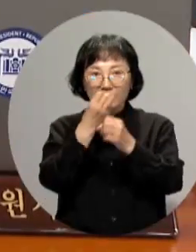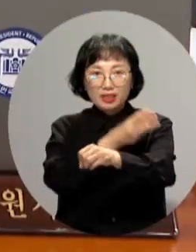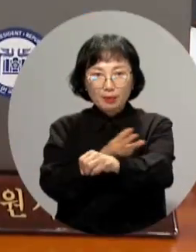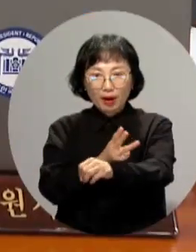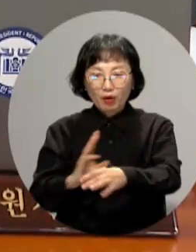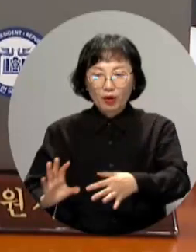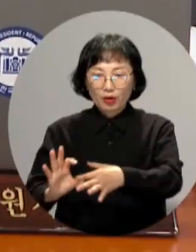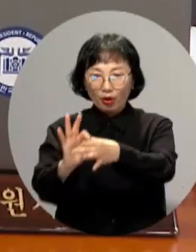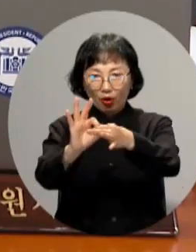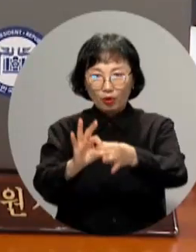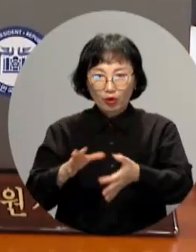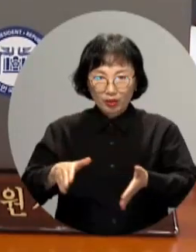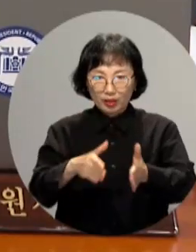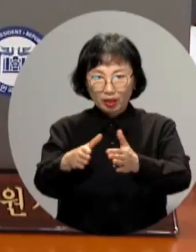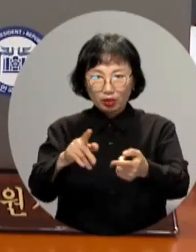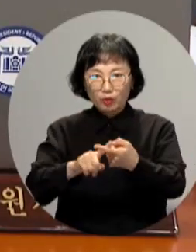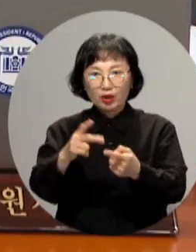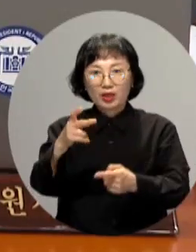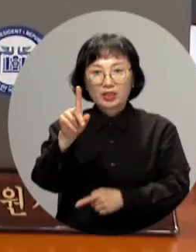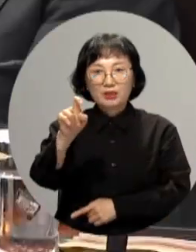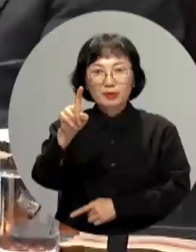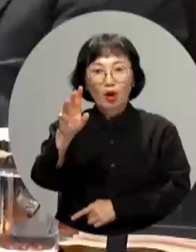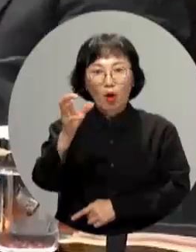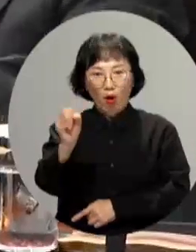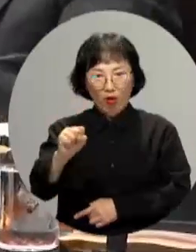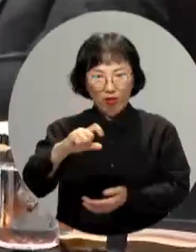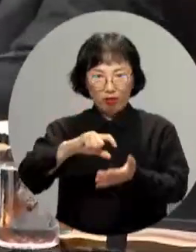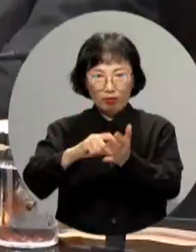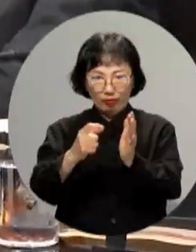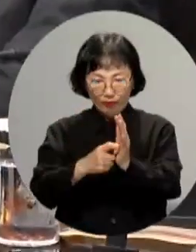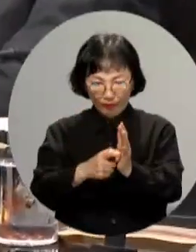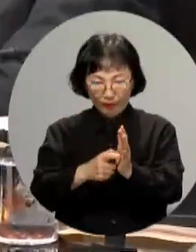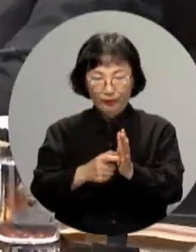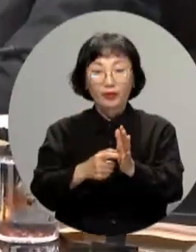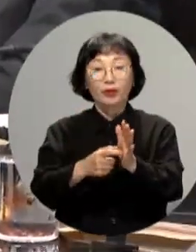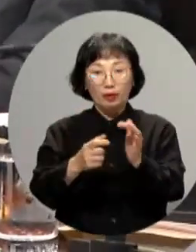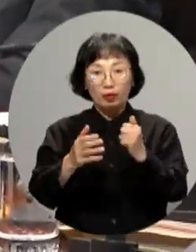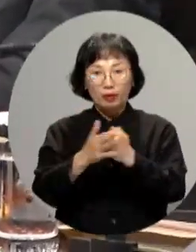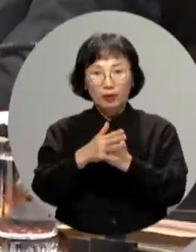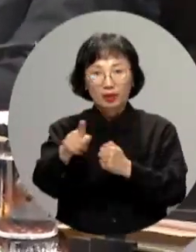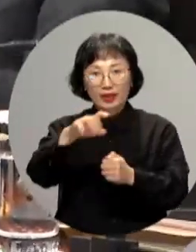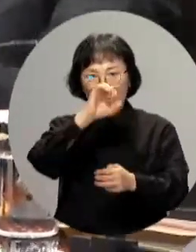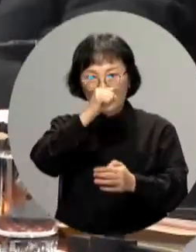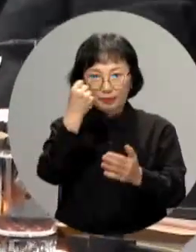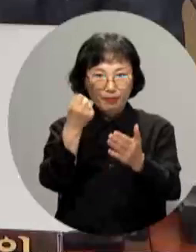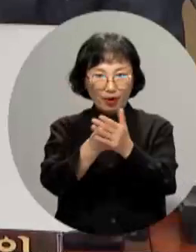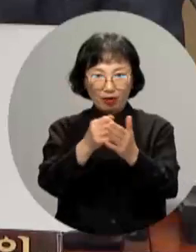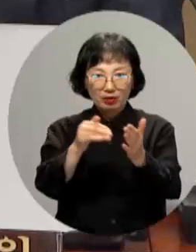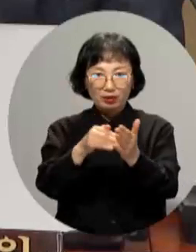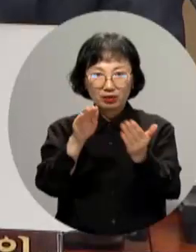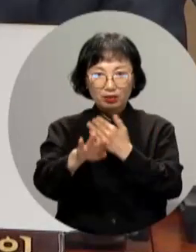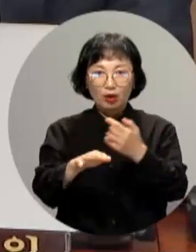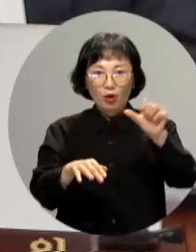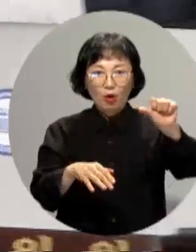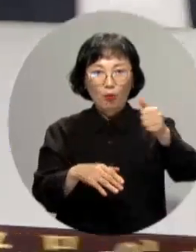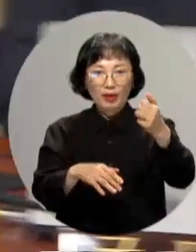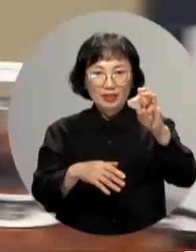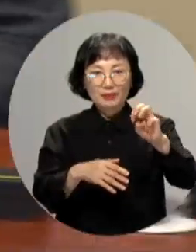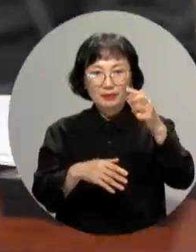고작 11억 원이 편성됐습니다. 전라북도가 정부 부처와 예산 협의를 마친 537억